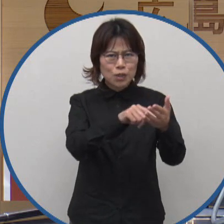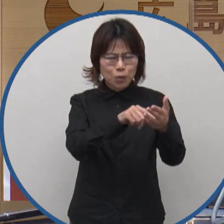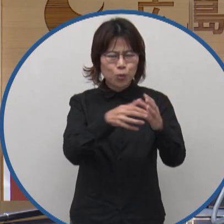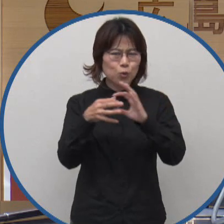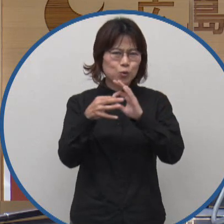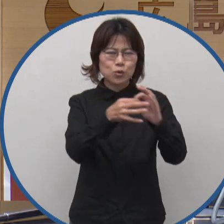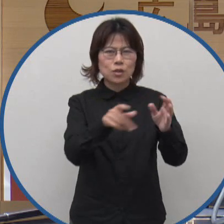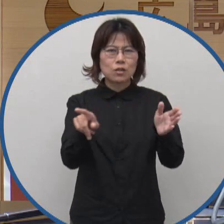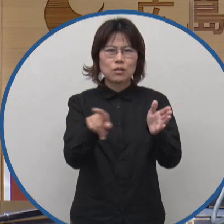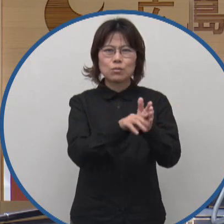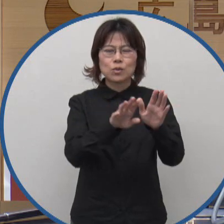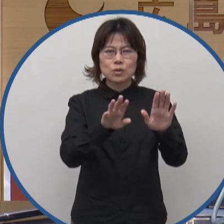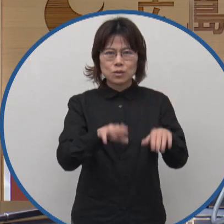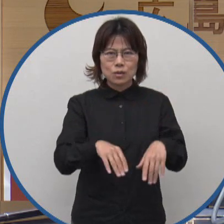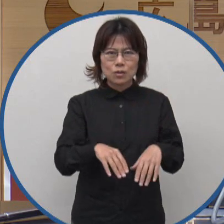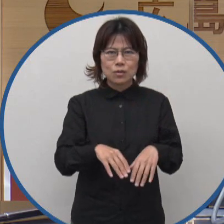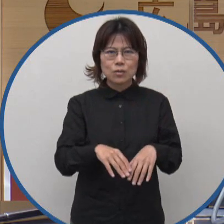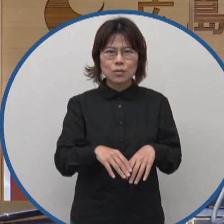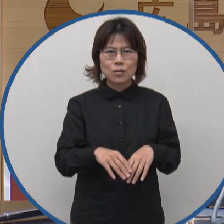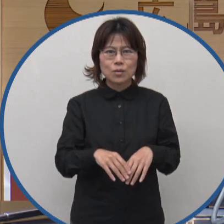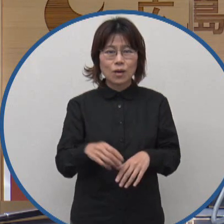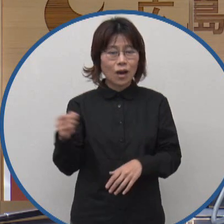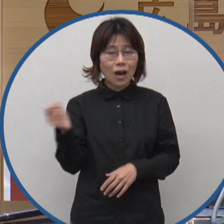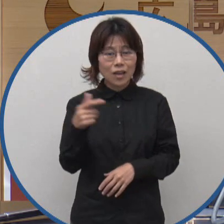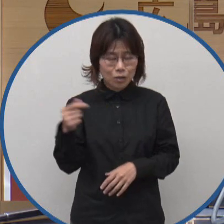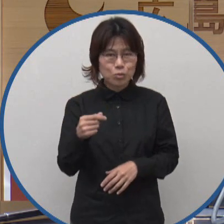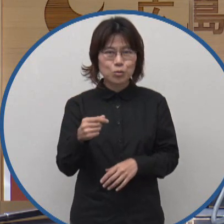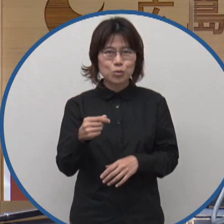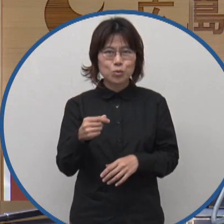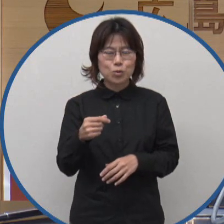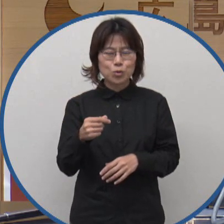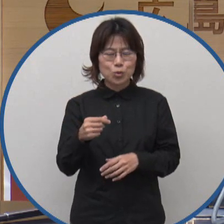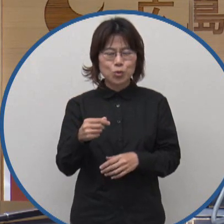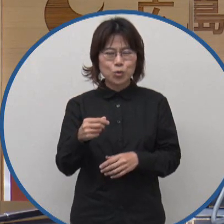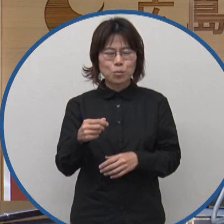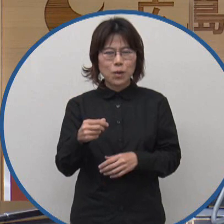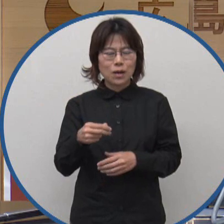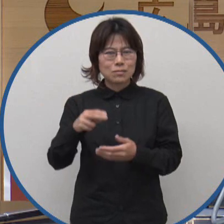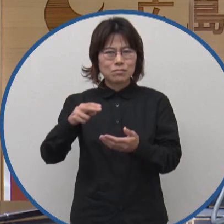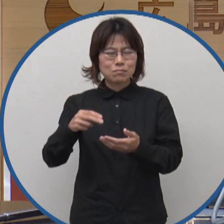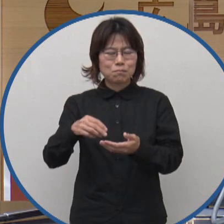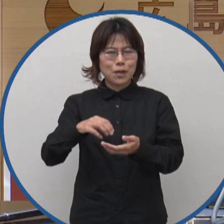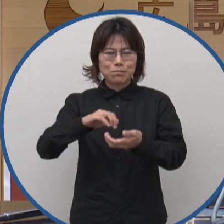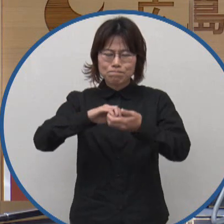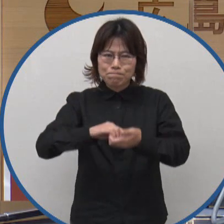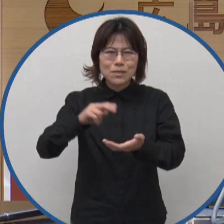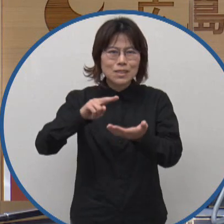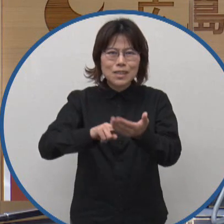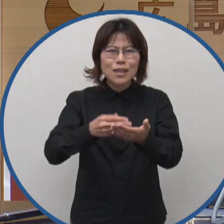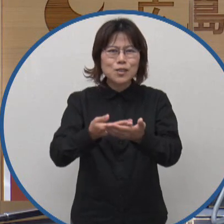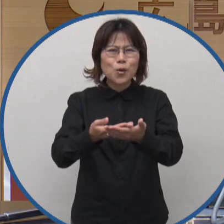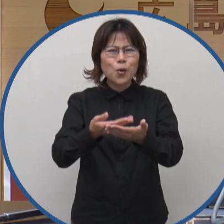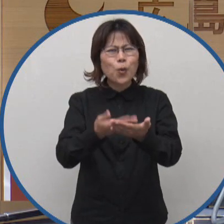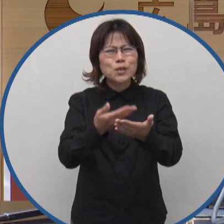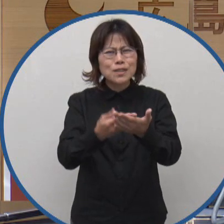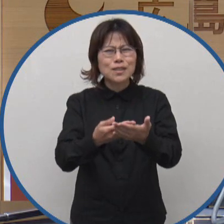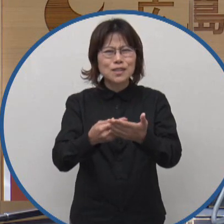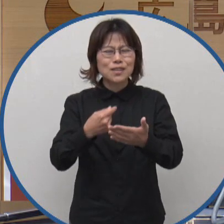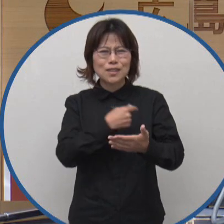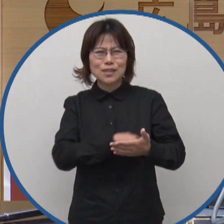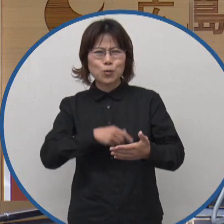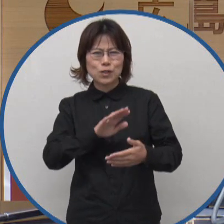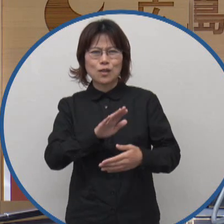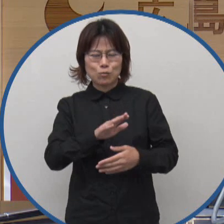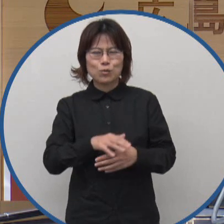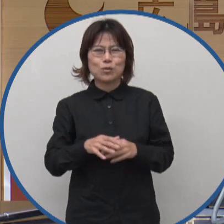まして、まあ、それはなぜかというと早く指定をしてほしいということなので、